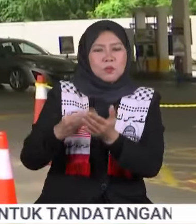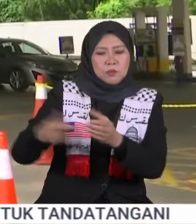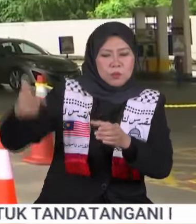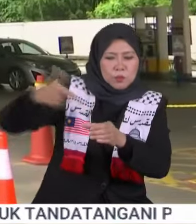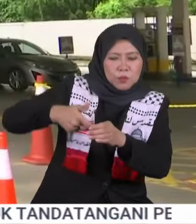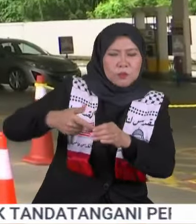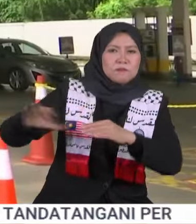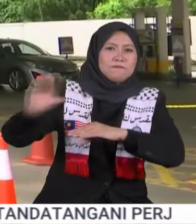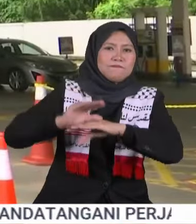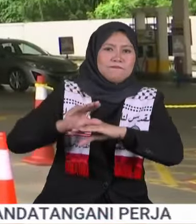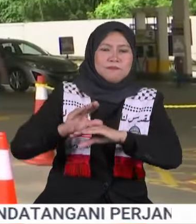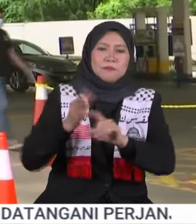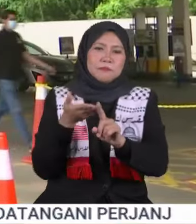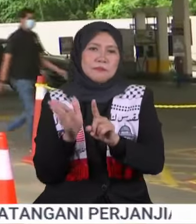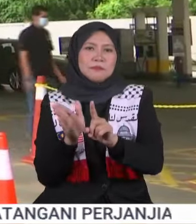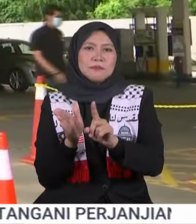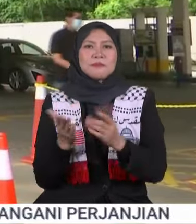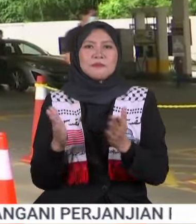diesel bersubsidi.